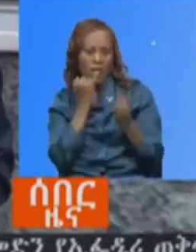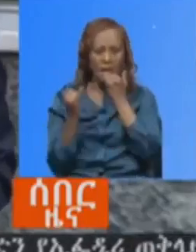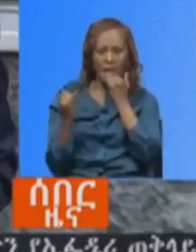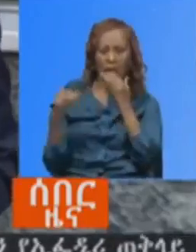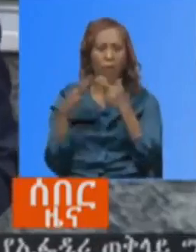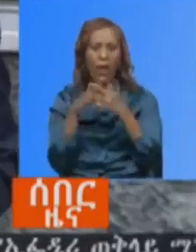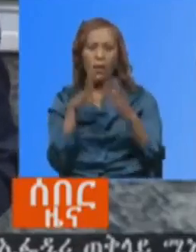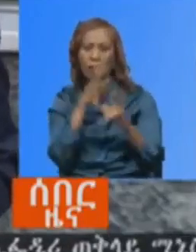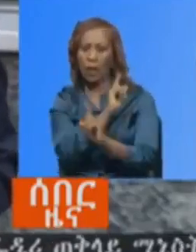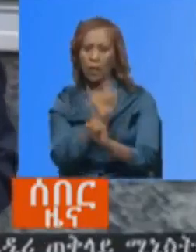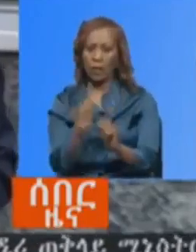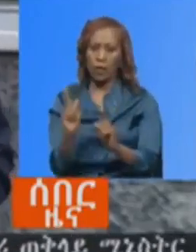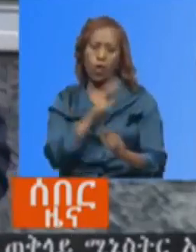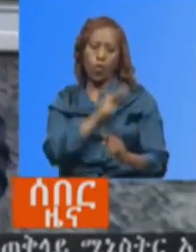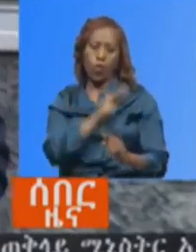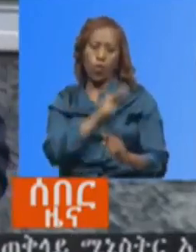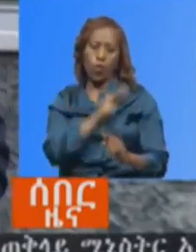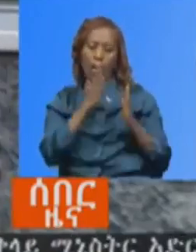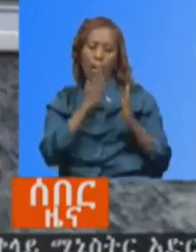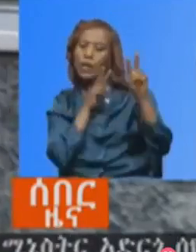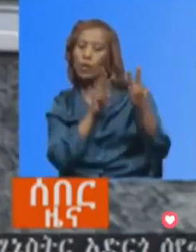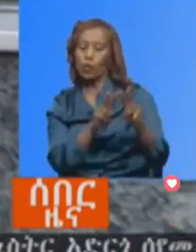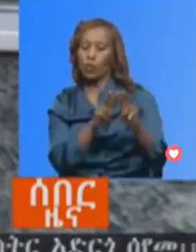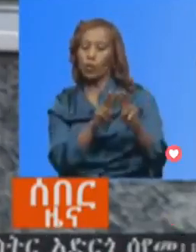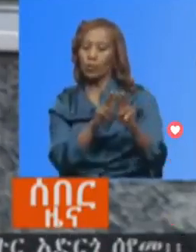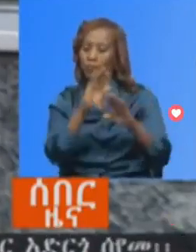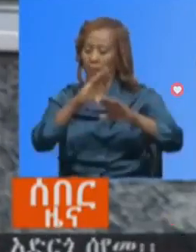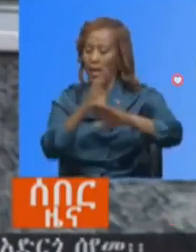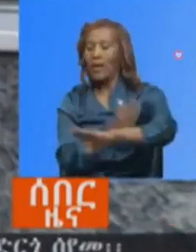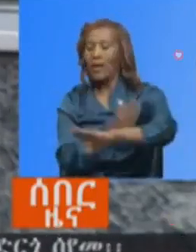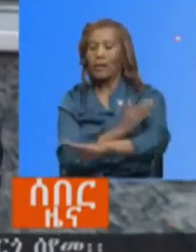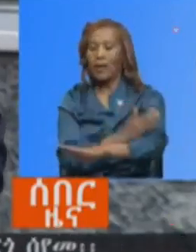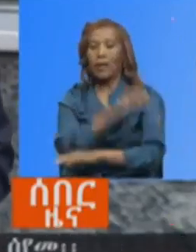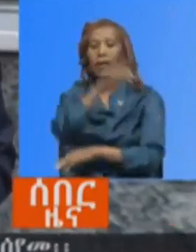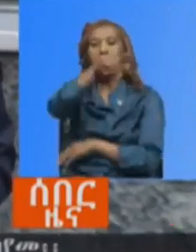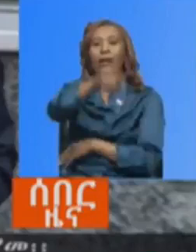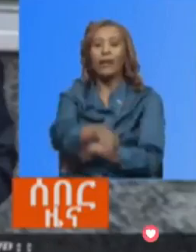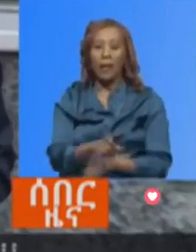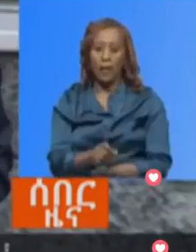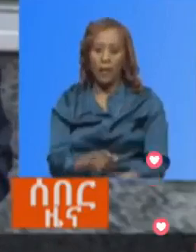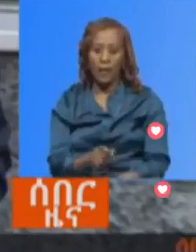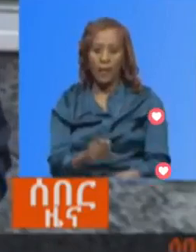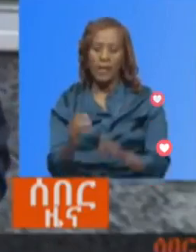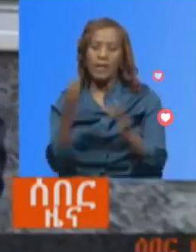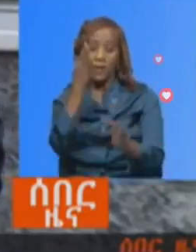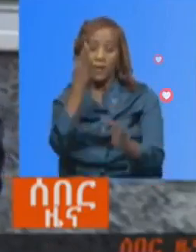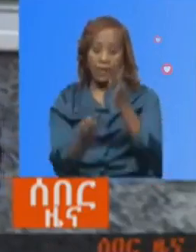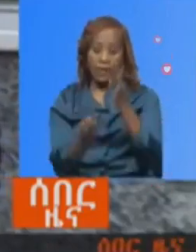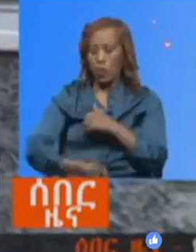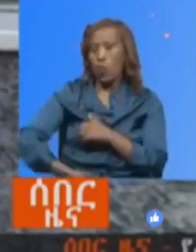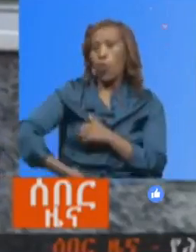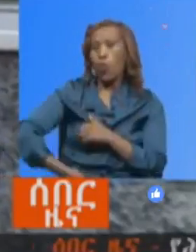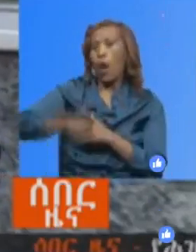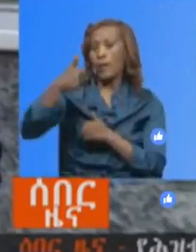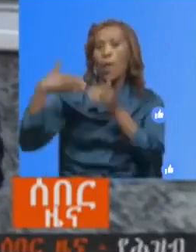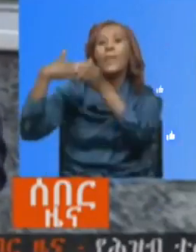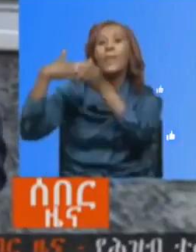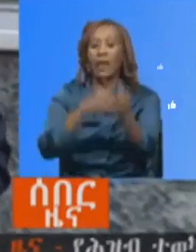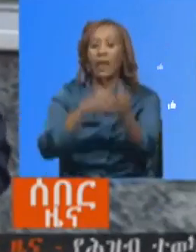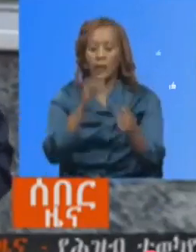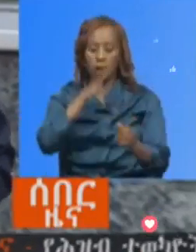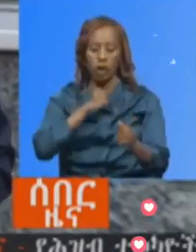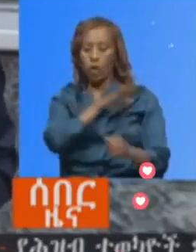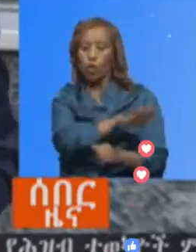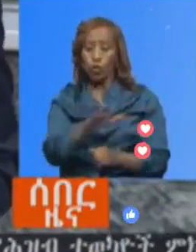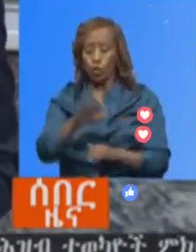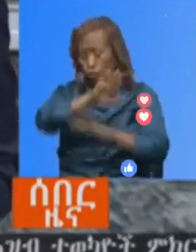ባለመተባበር ሞራላዊ እይታዎቻችን ልናስተካክል ይገባል። ፍትህ ዋናው መርሃችን፣ ለሰው ልጆች